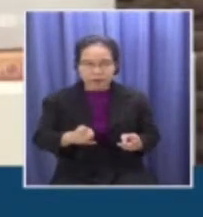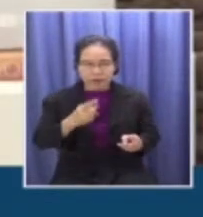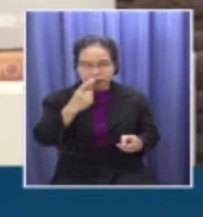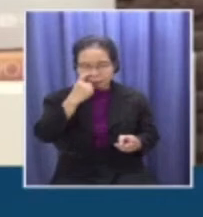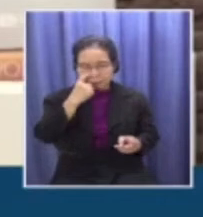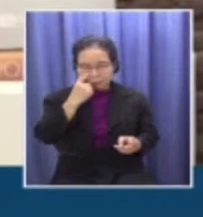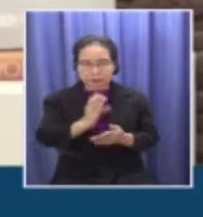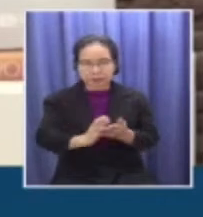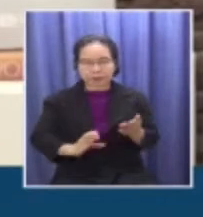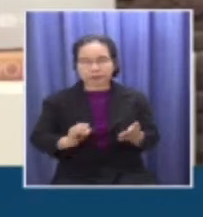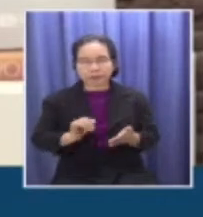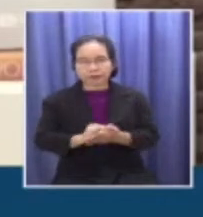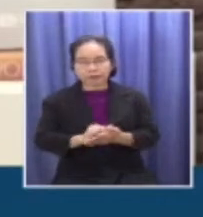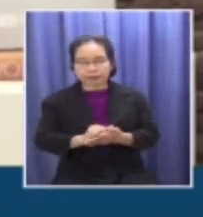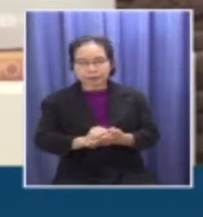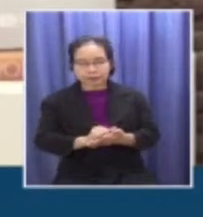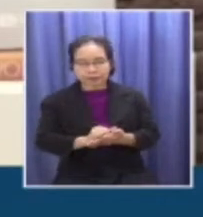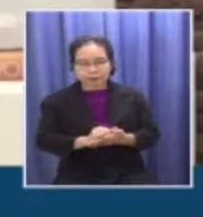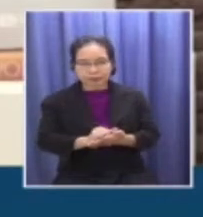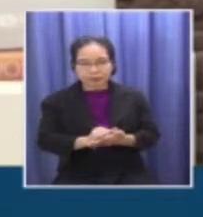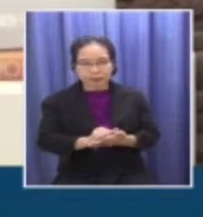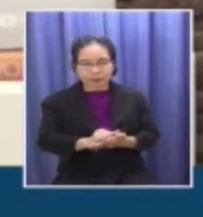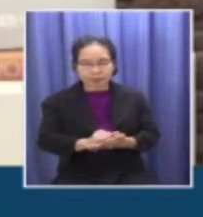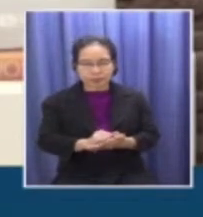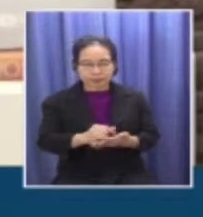wiem hɔnom